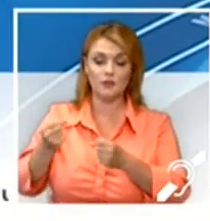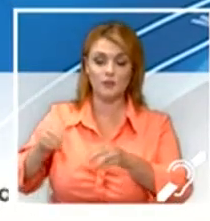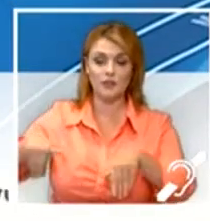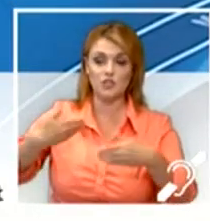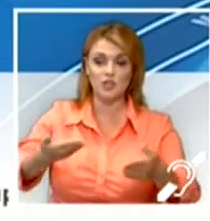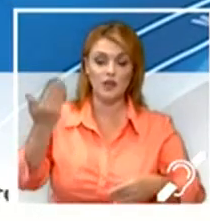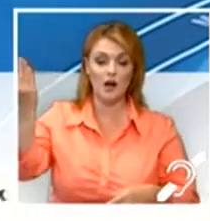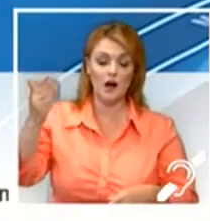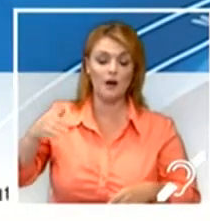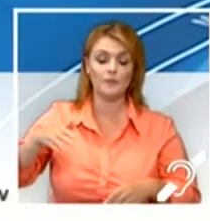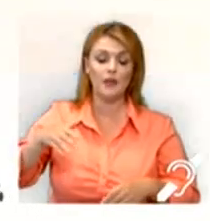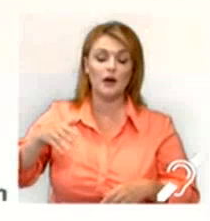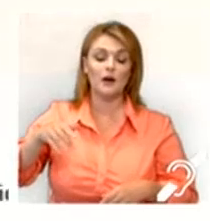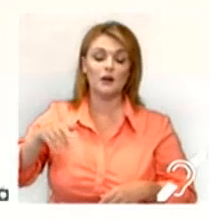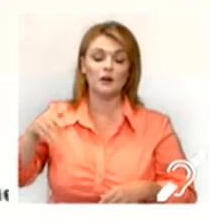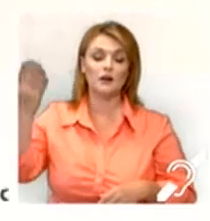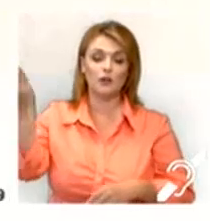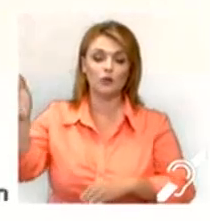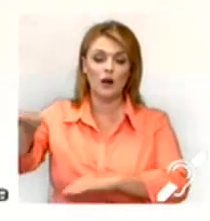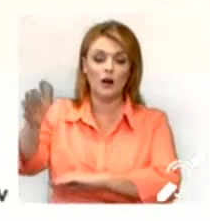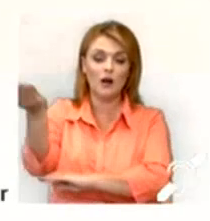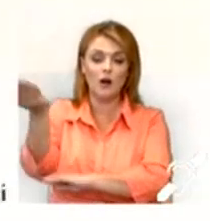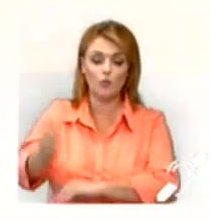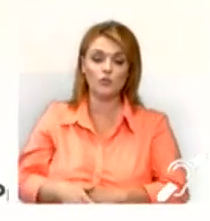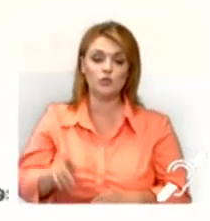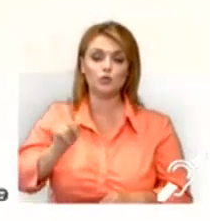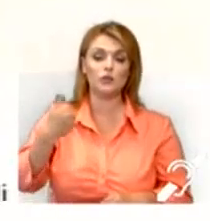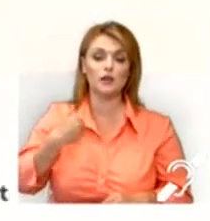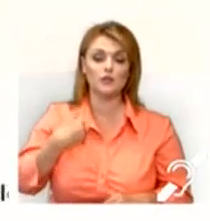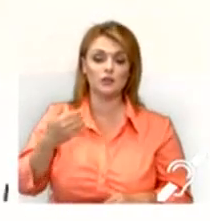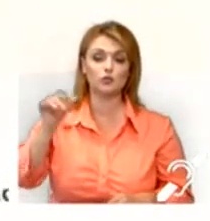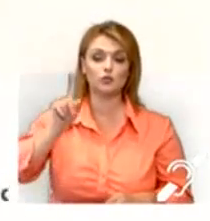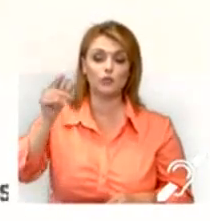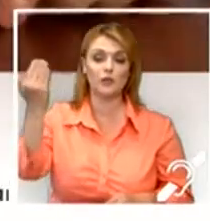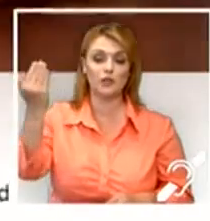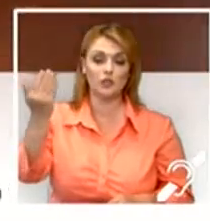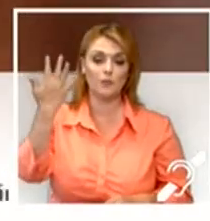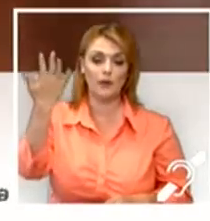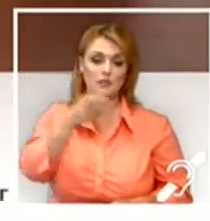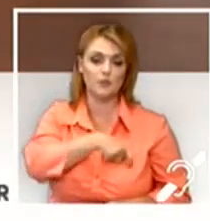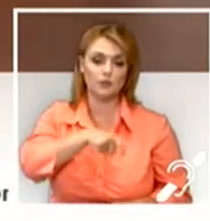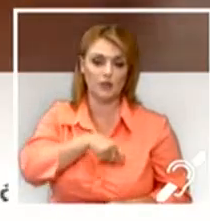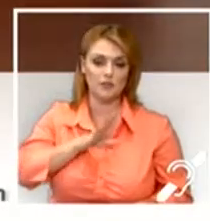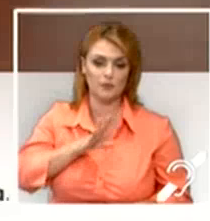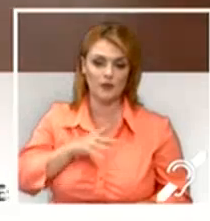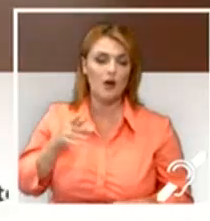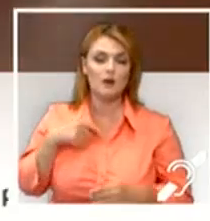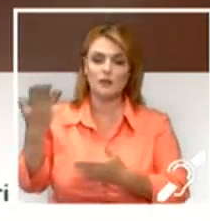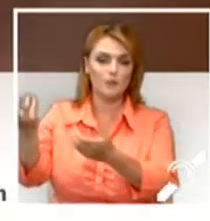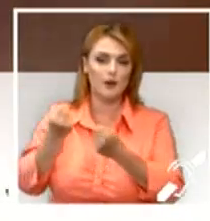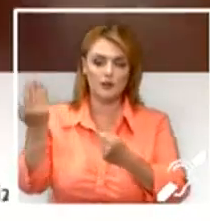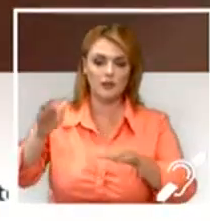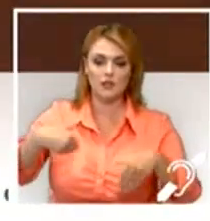Proiectul a fost votat în primă lectură de deputații PAS, dar cei din fracțiunea Blocul Comuniștilor și Socialiștilor